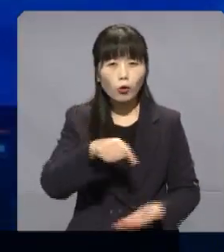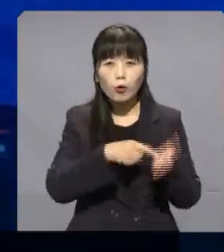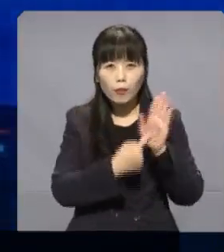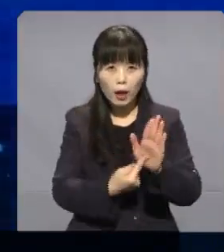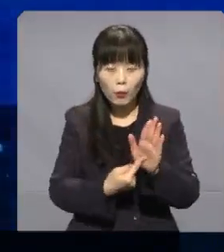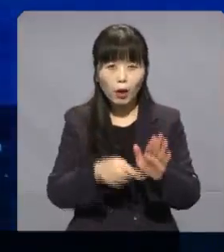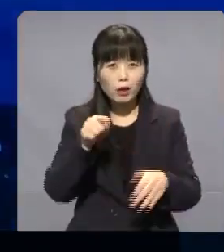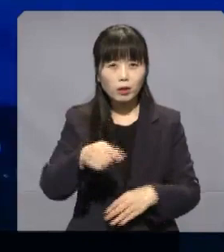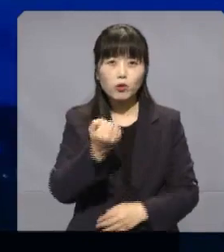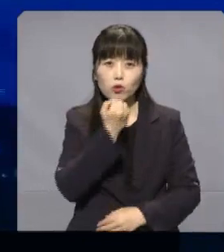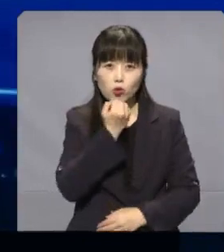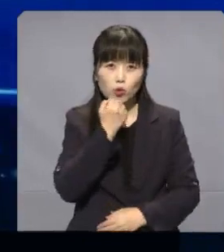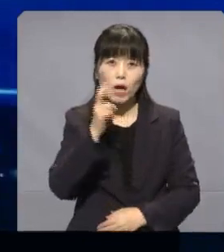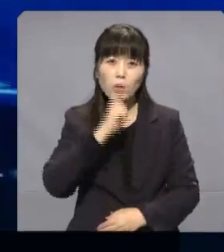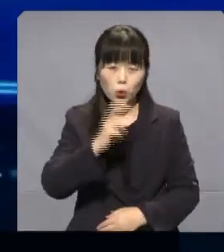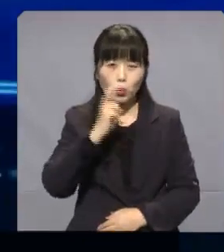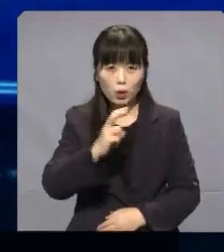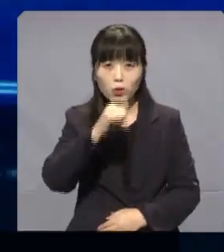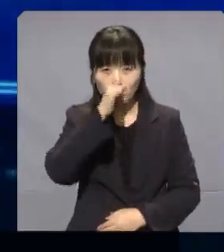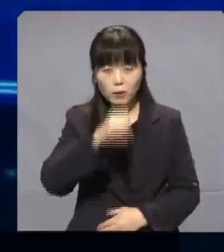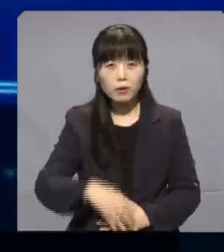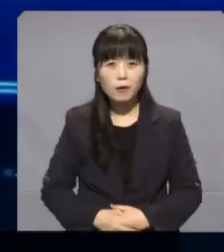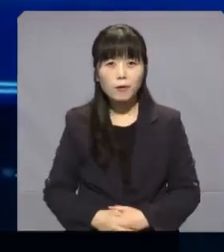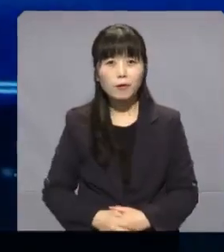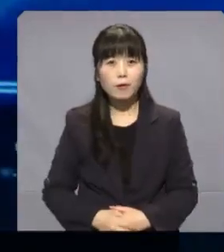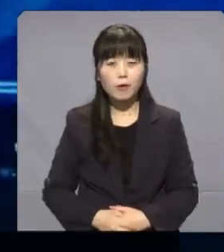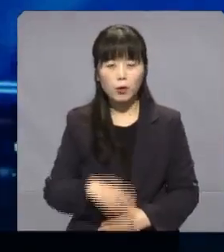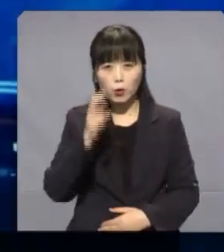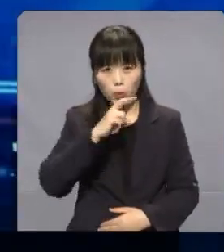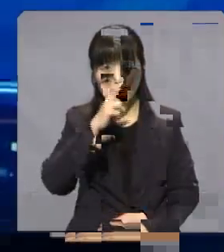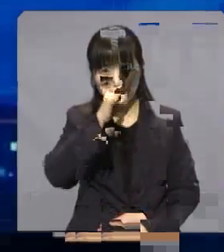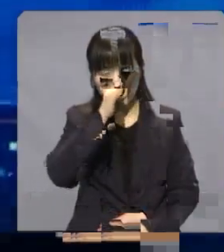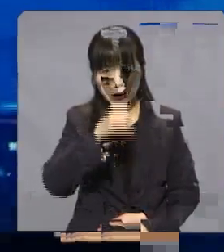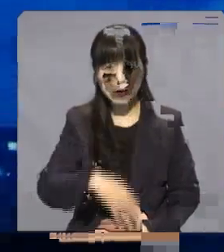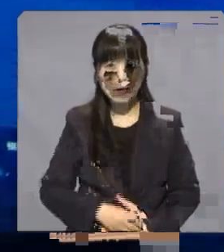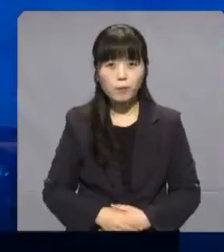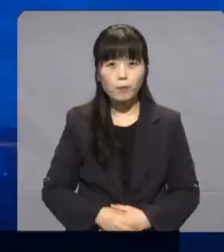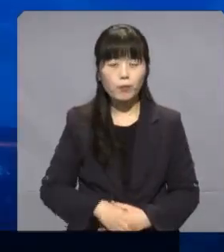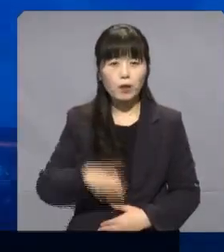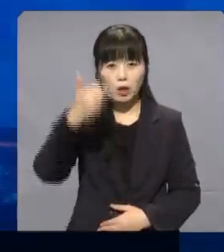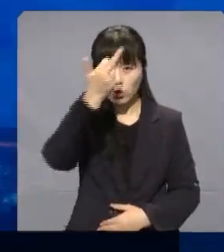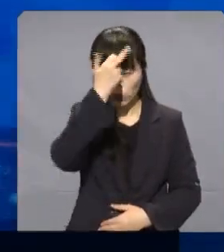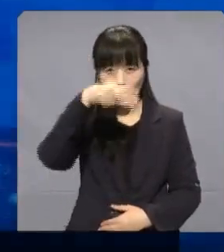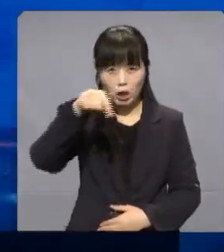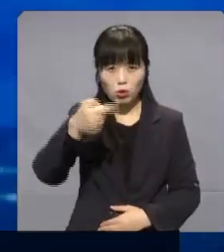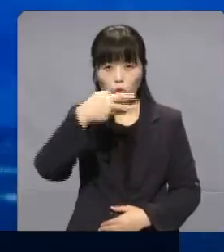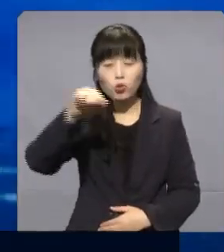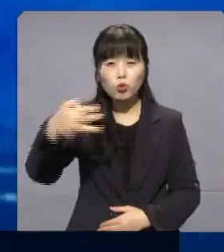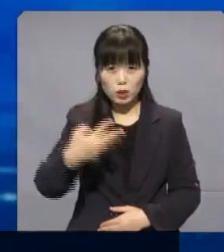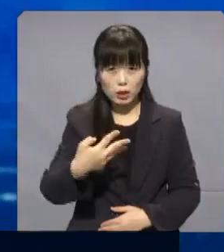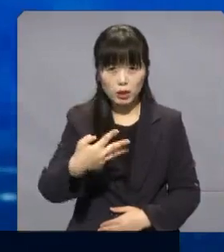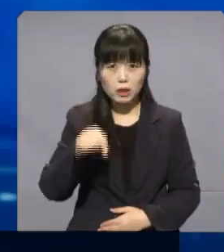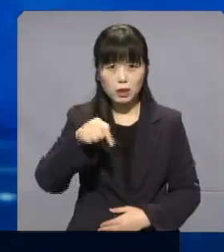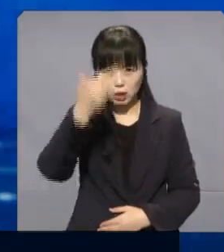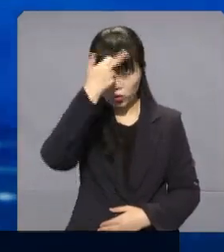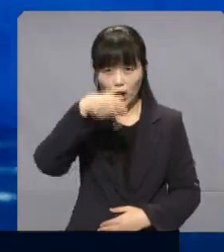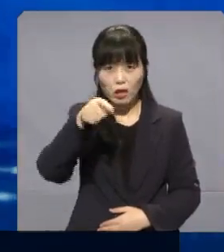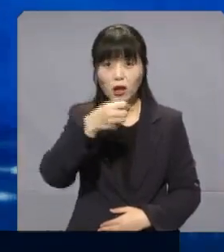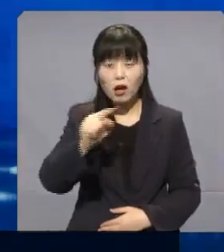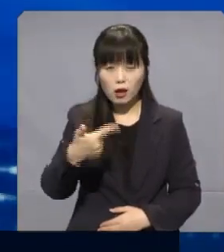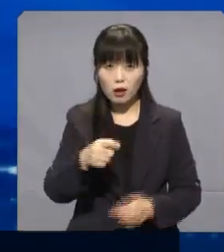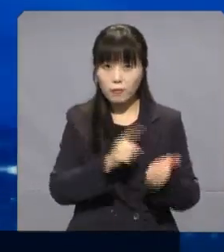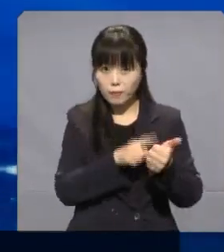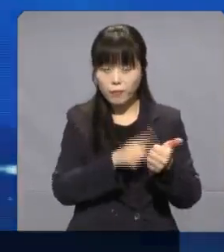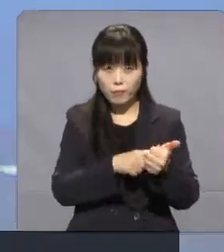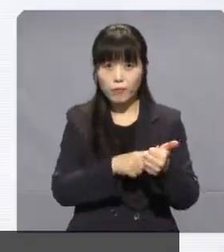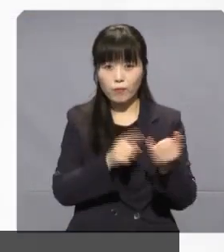이런 우스갯소리, 노랫말도 있죠. 노래도 있고. 최순실 씨, 최서원 씨죠. 국정농단